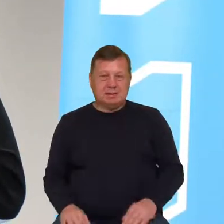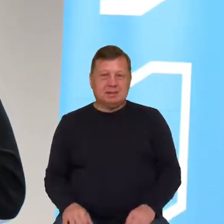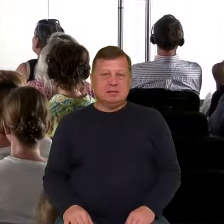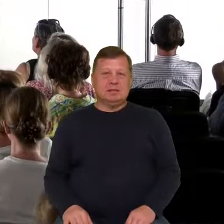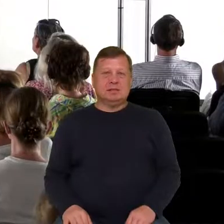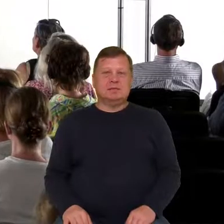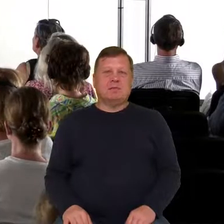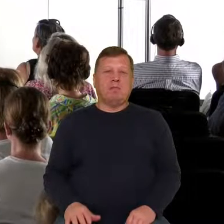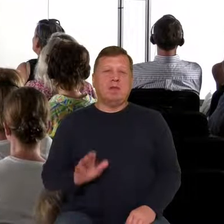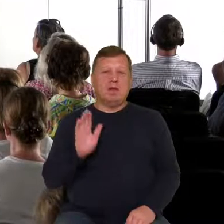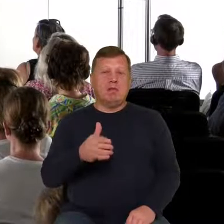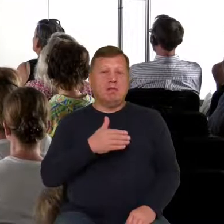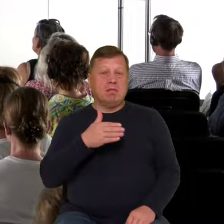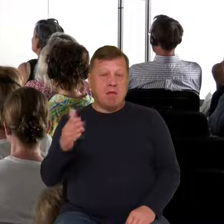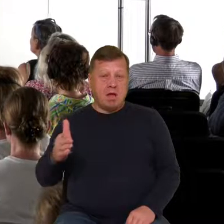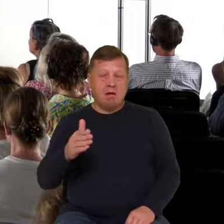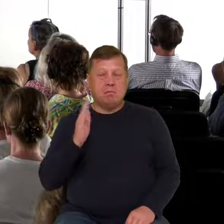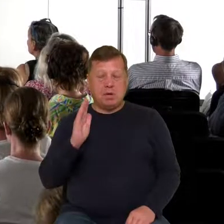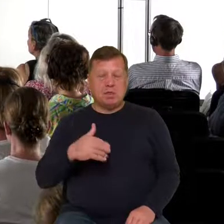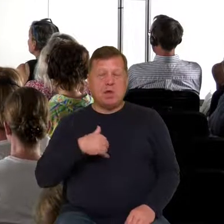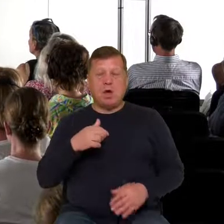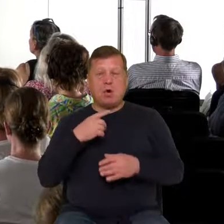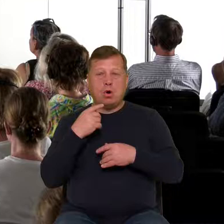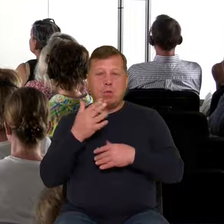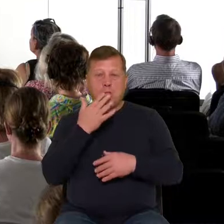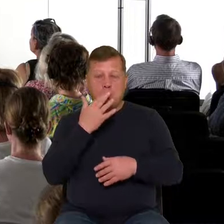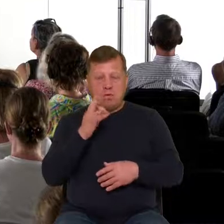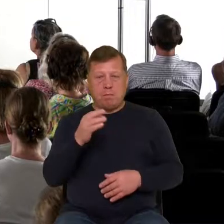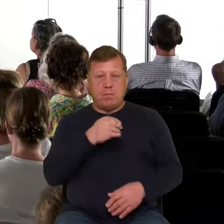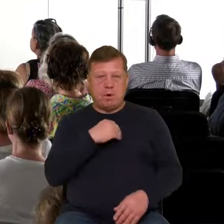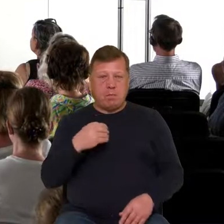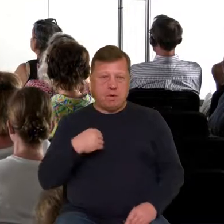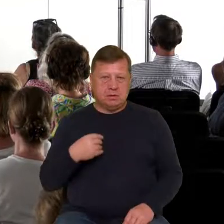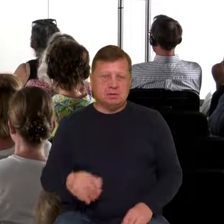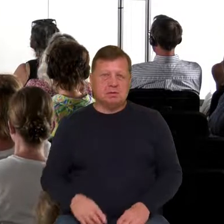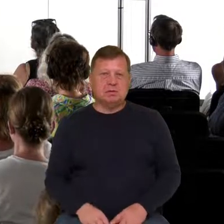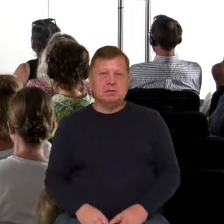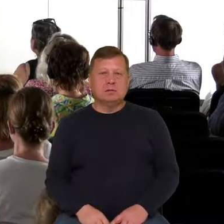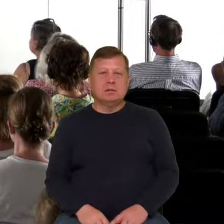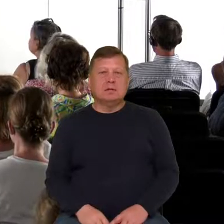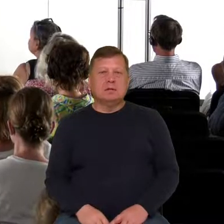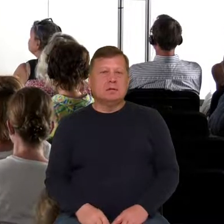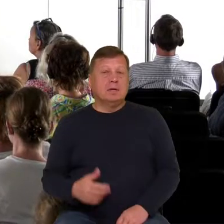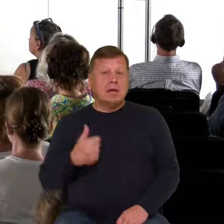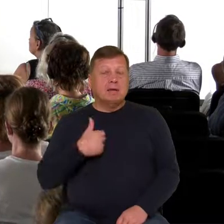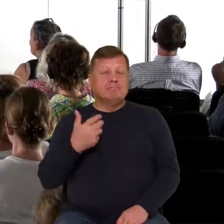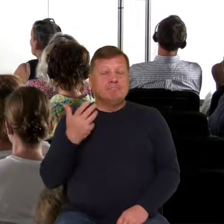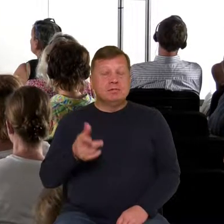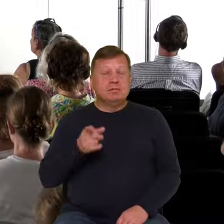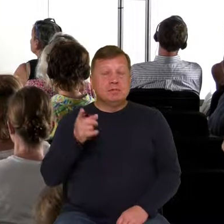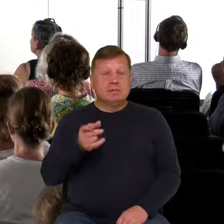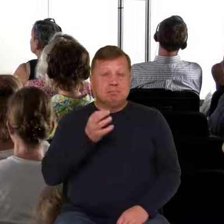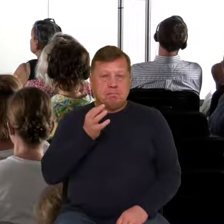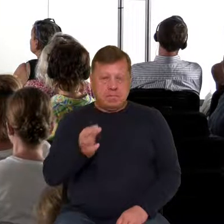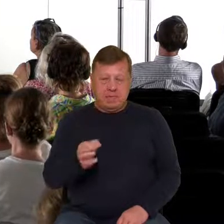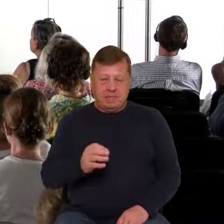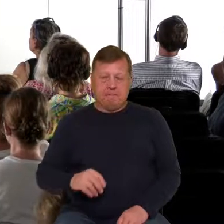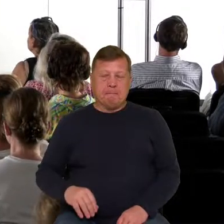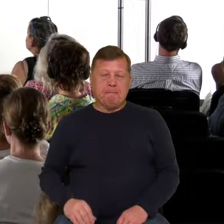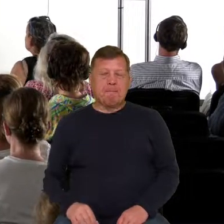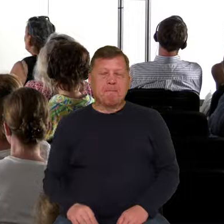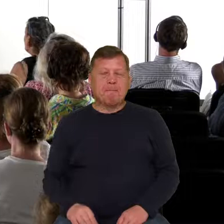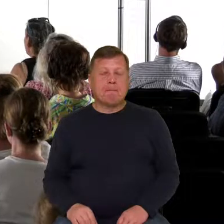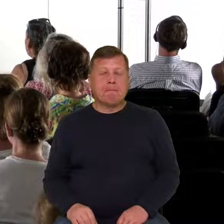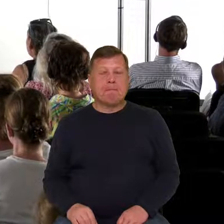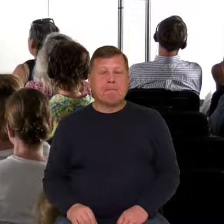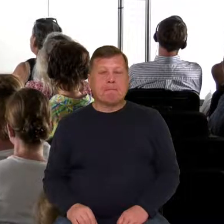to Polish. Przejdę na język polski. Column, w tym powitaniu. Chciałbym cię zapytać o